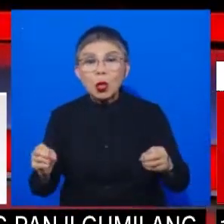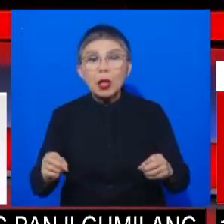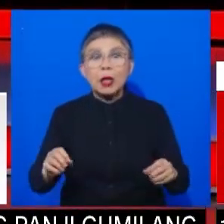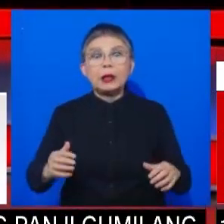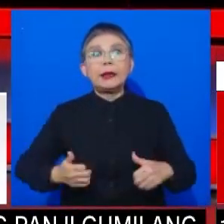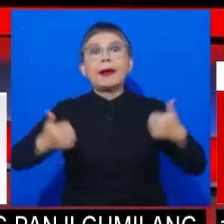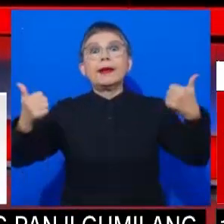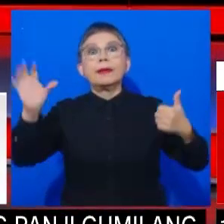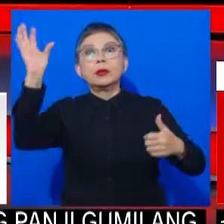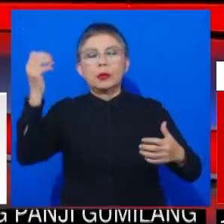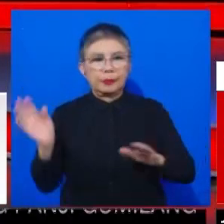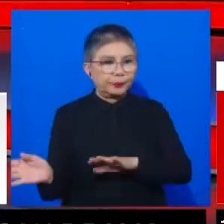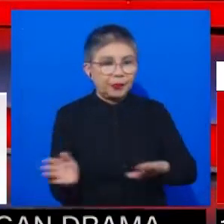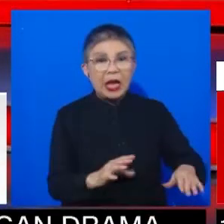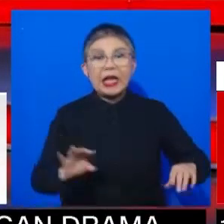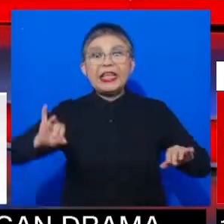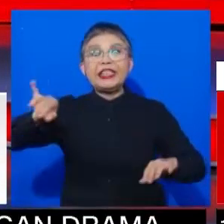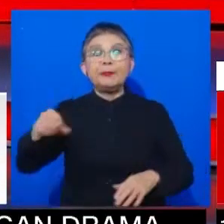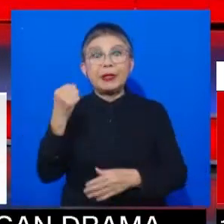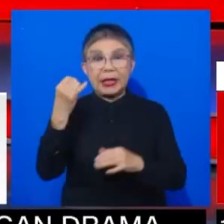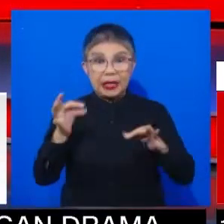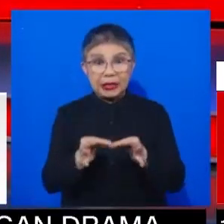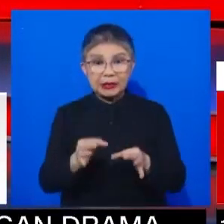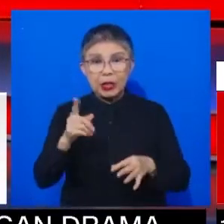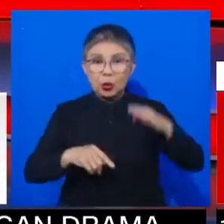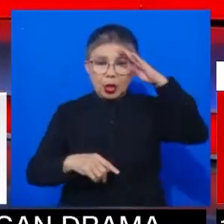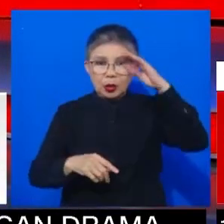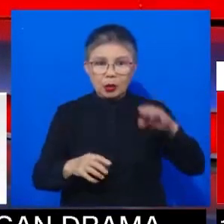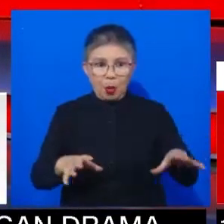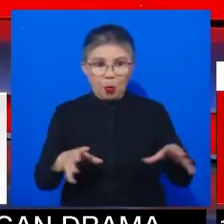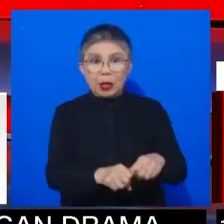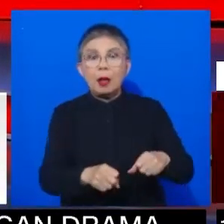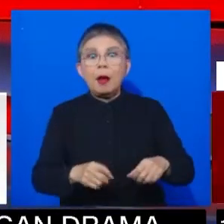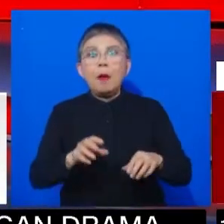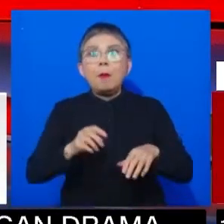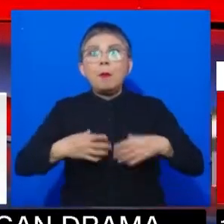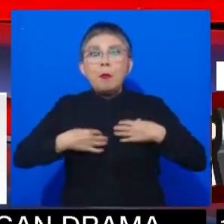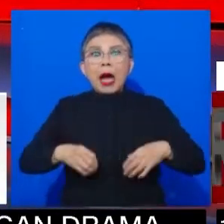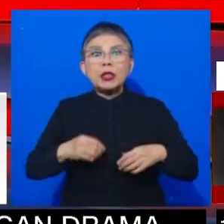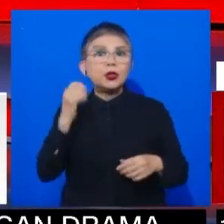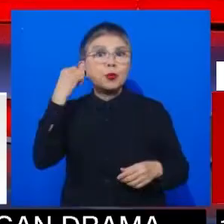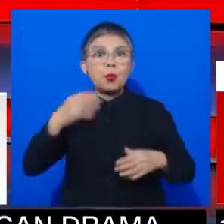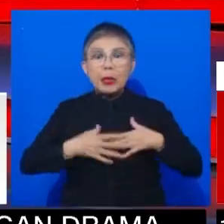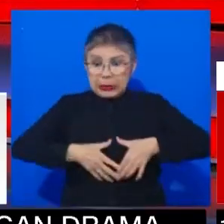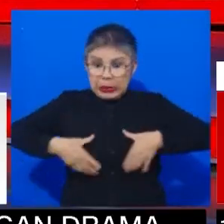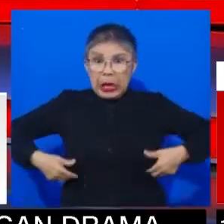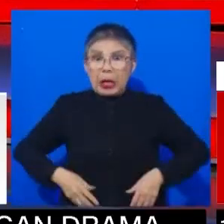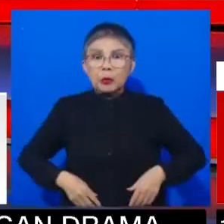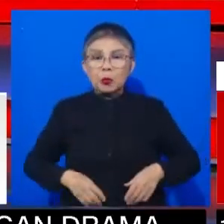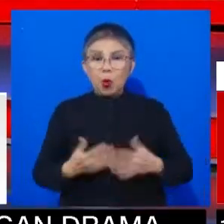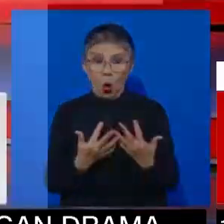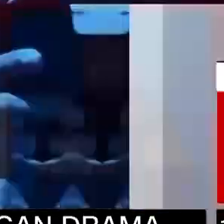Senin petang. Sementara itu di Jember, Jawa Timur, seorang pemuda terpergok mencuri pakaian dalam wanita dan nyaris diamuk massa.